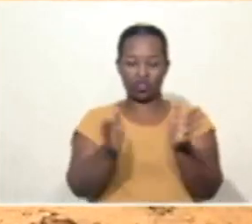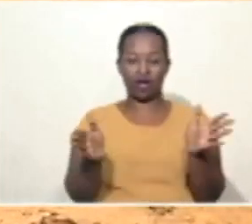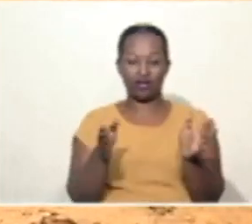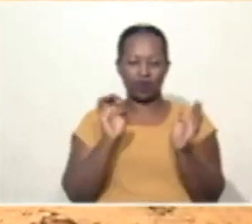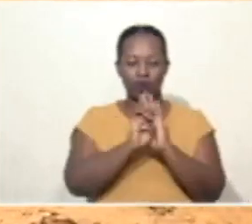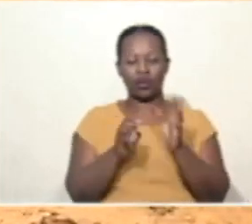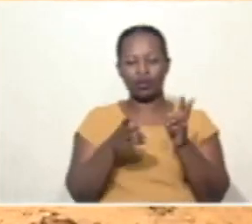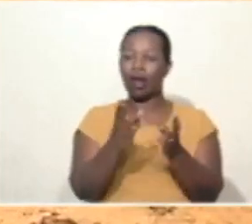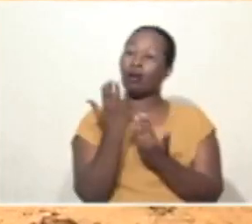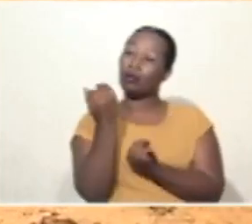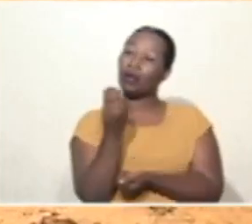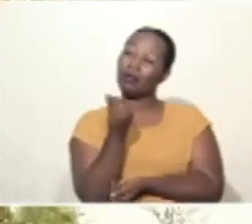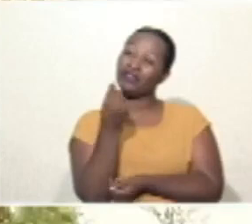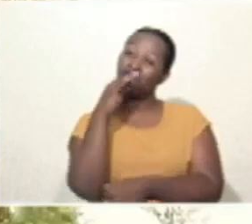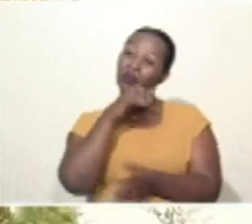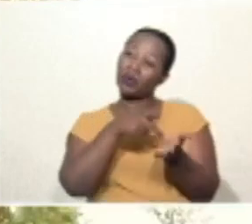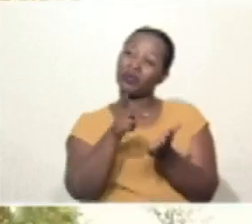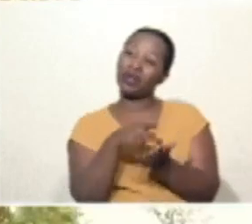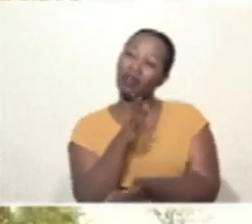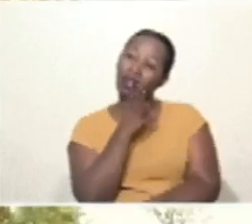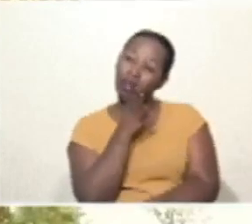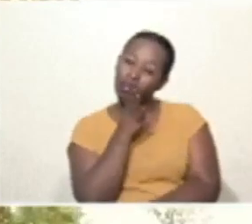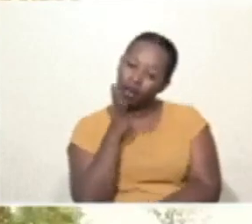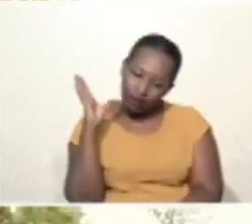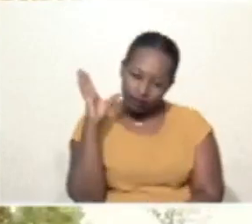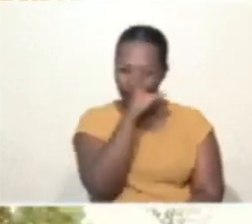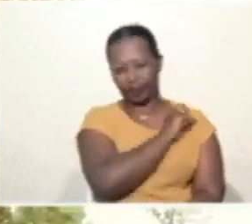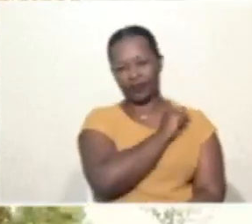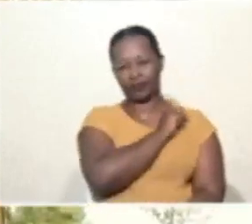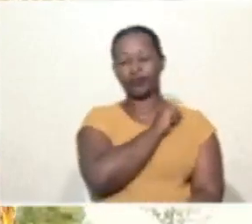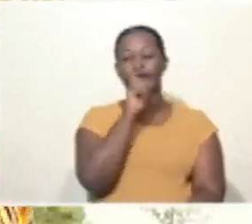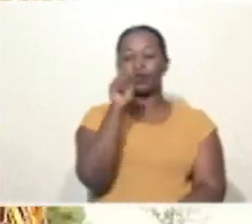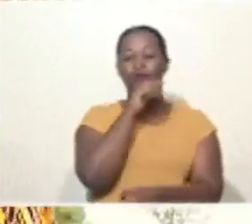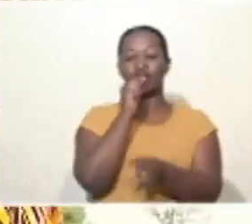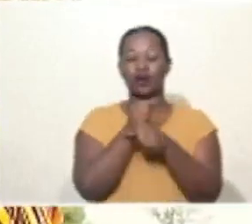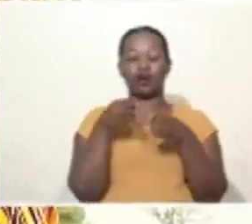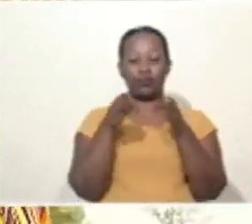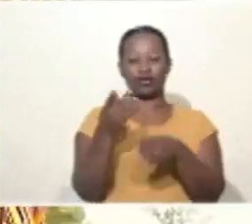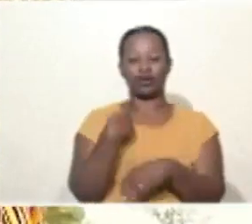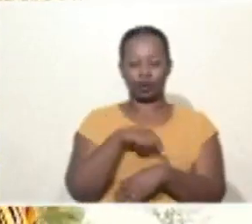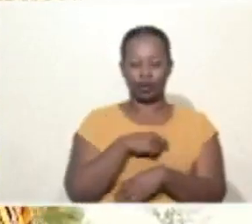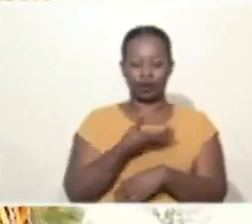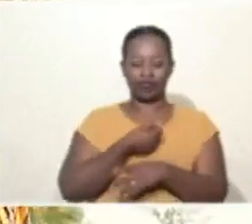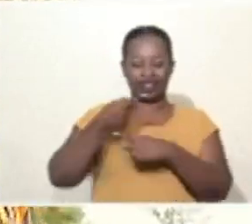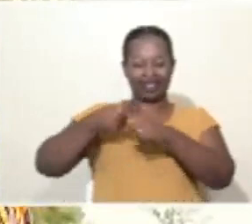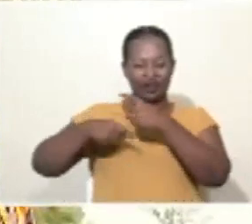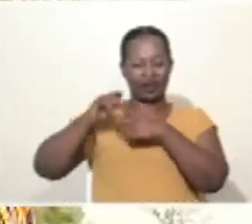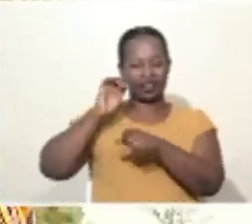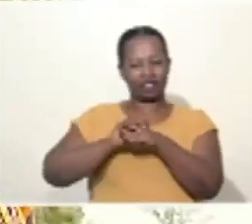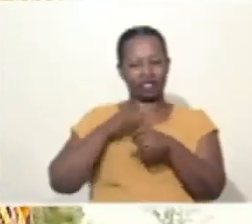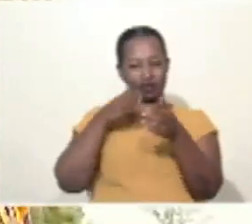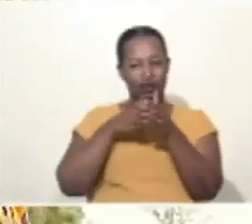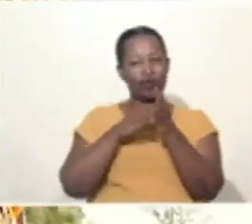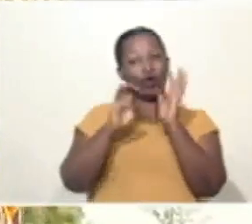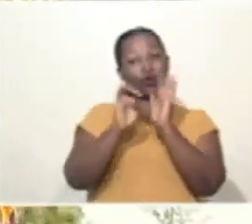kwishyurwa amazi agahera mu kirere. Kudakorwa k'umuhanda tubifiteho ingaruka nyinshi zitugora, nk'abantu